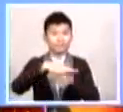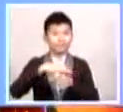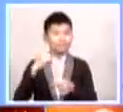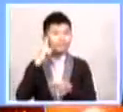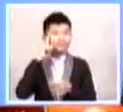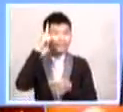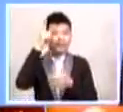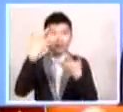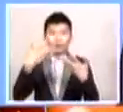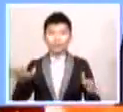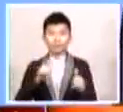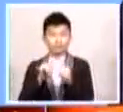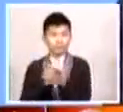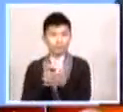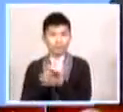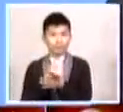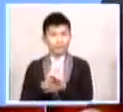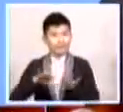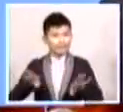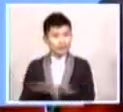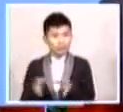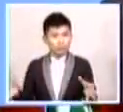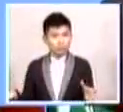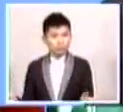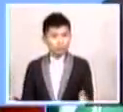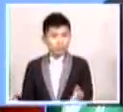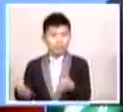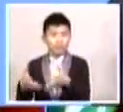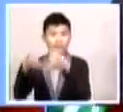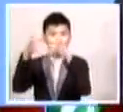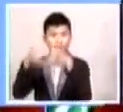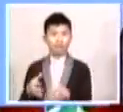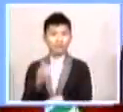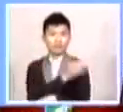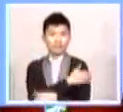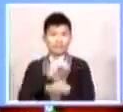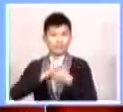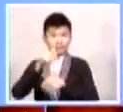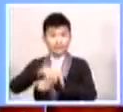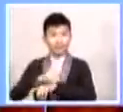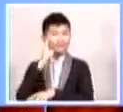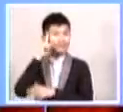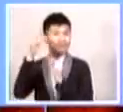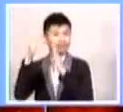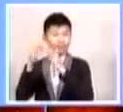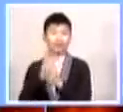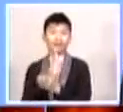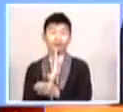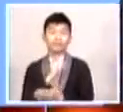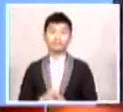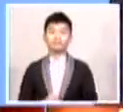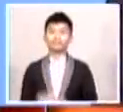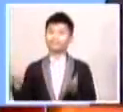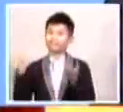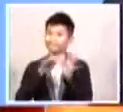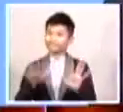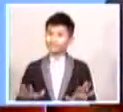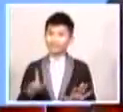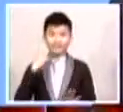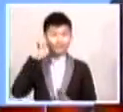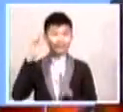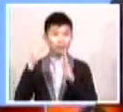他的许许多多的人，发起一块来建陈定南纪念馆。如今纪念馆